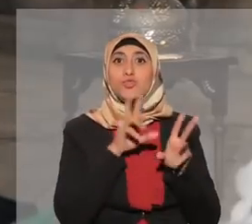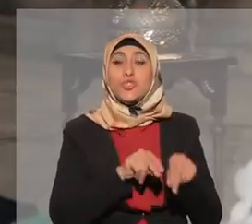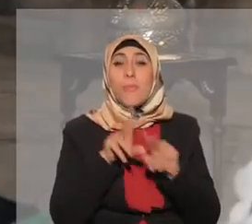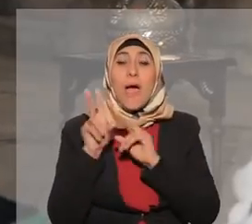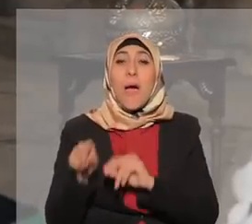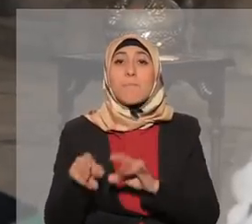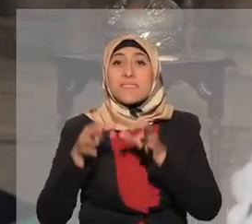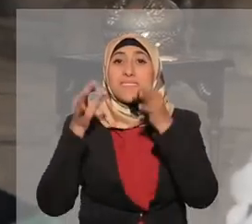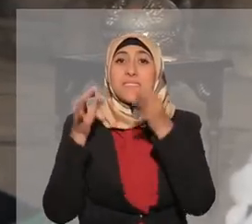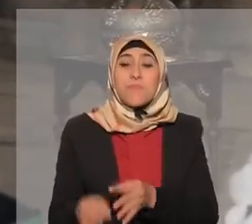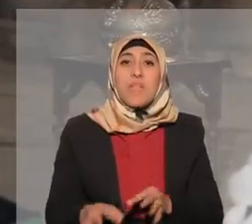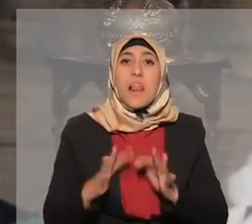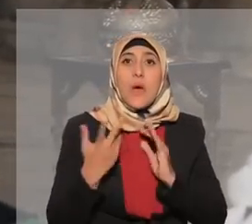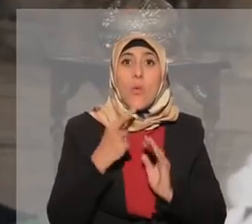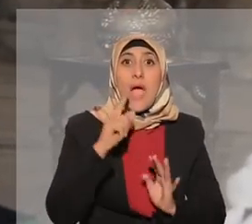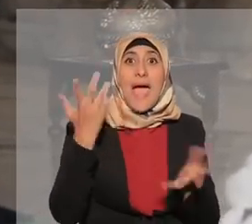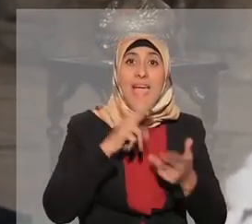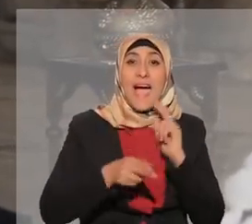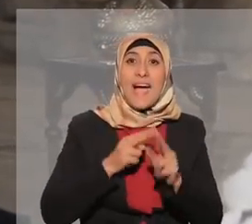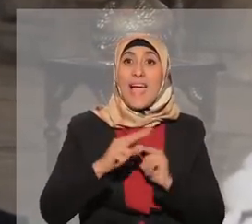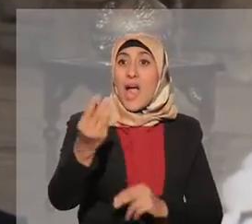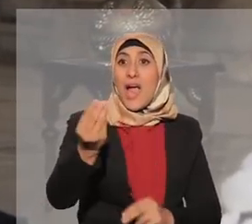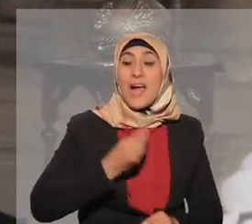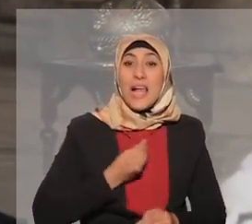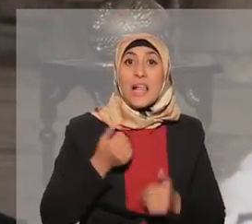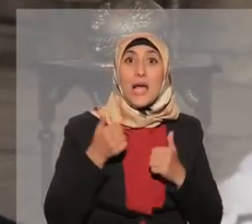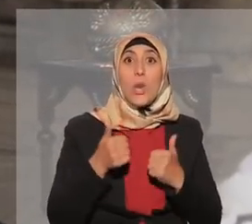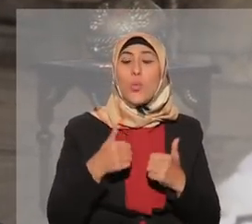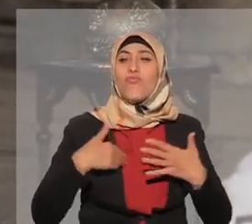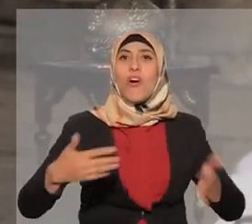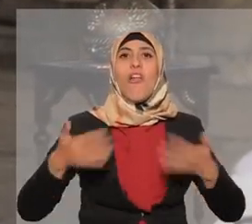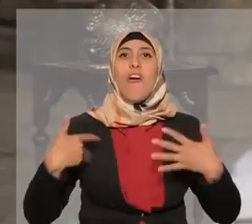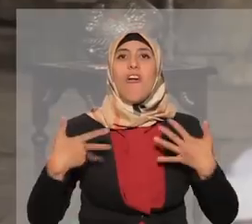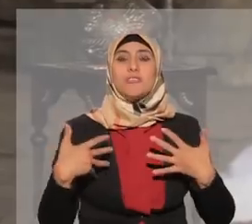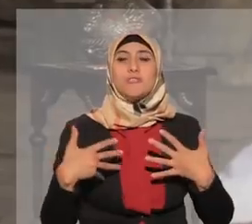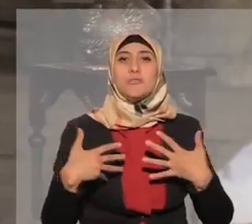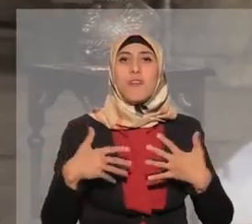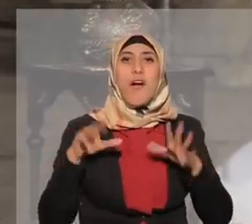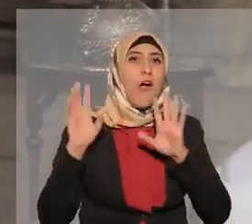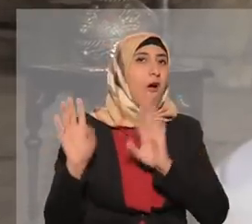طب هل يمكن أن تسرك مصيبة؟ ممكن، لكن حالة